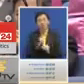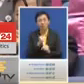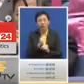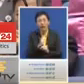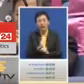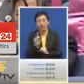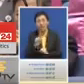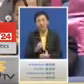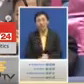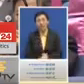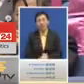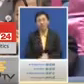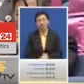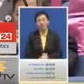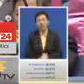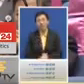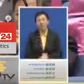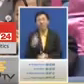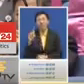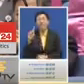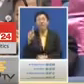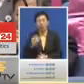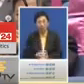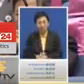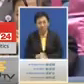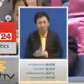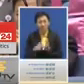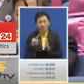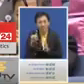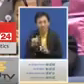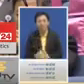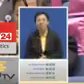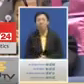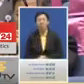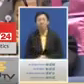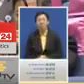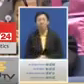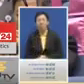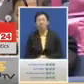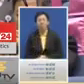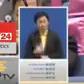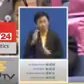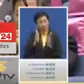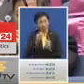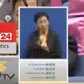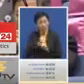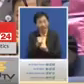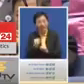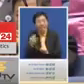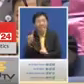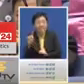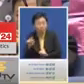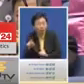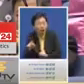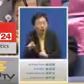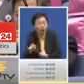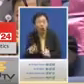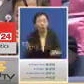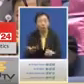สุดยุคนี้คือสีเขียวอ่ะผมต้องพูดคำนี้ท่านไปดูลูกหลานท่านในค่ายทห